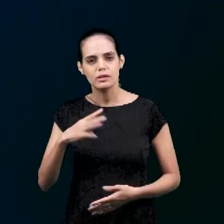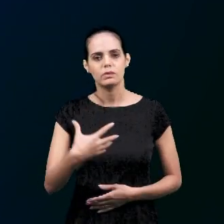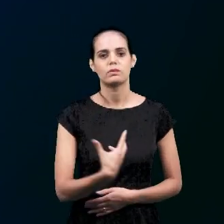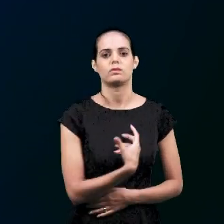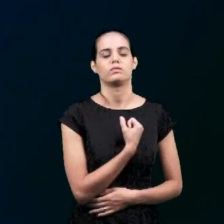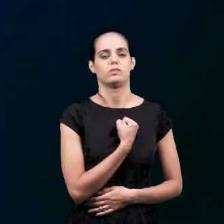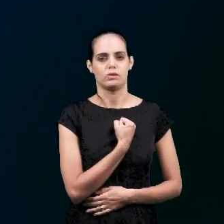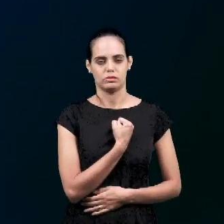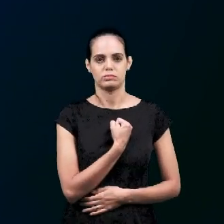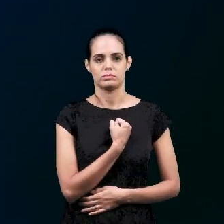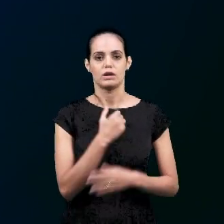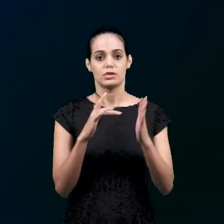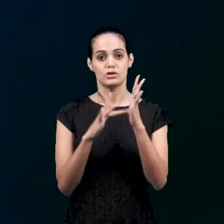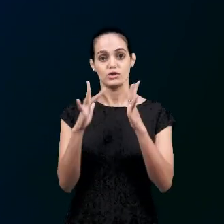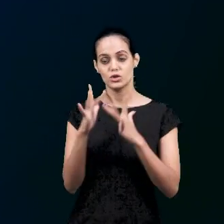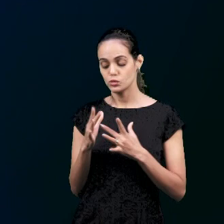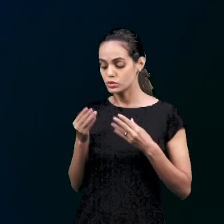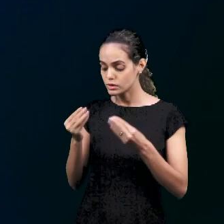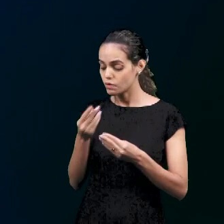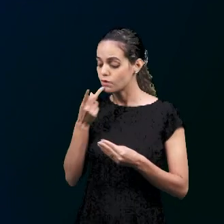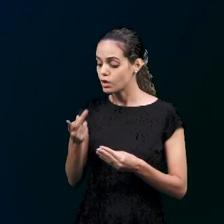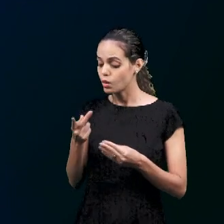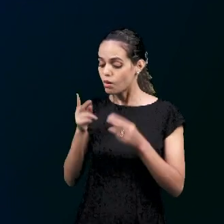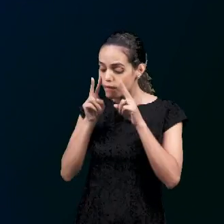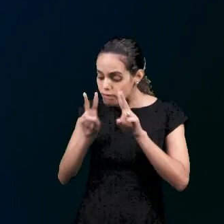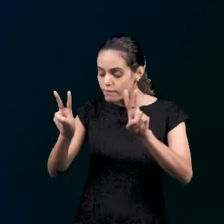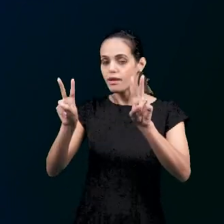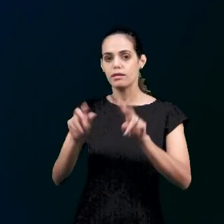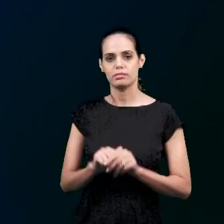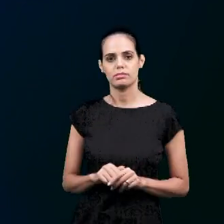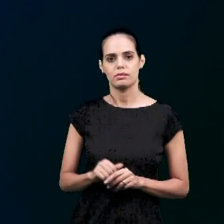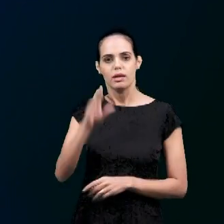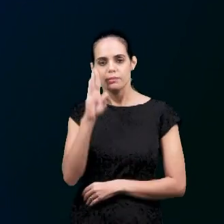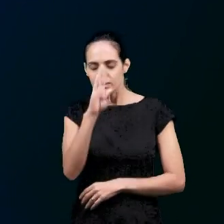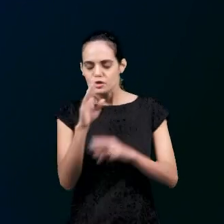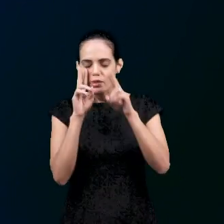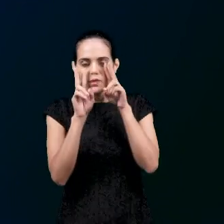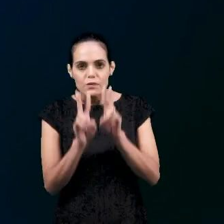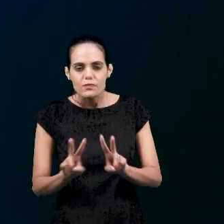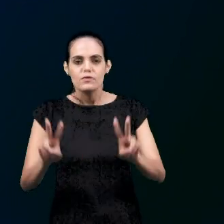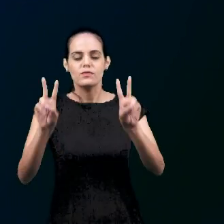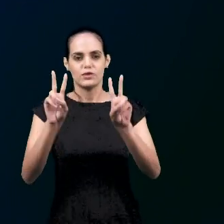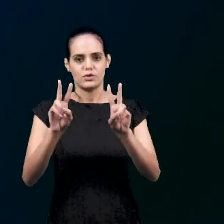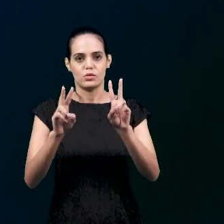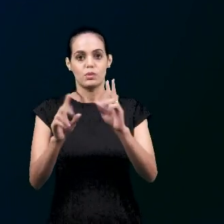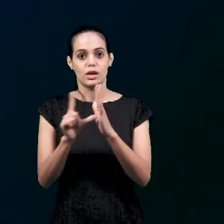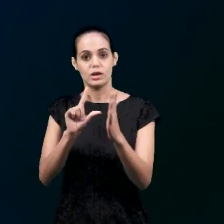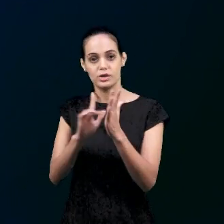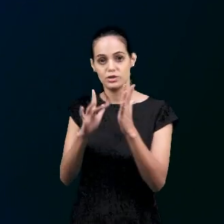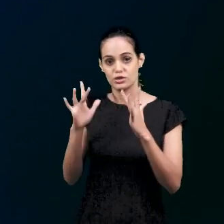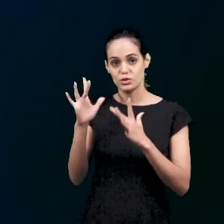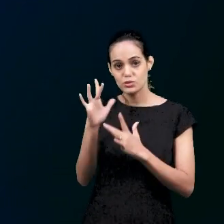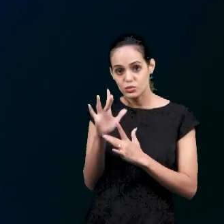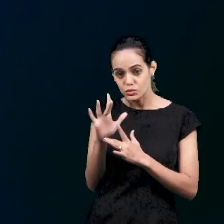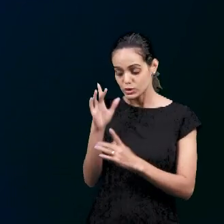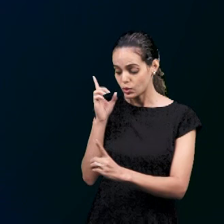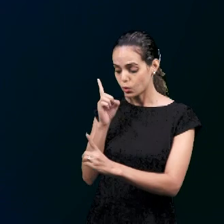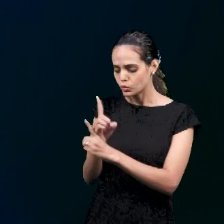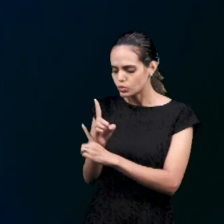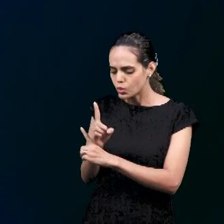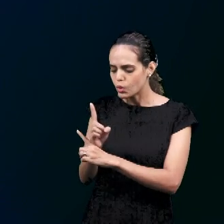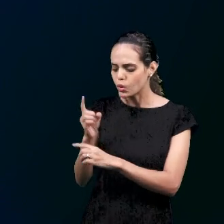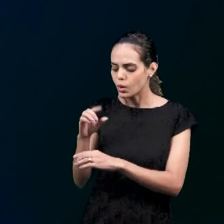Sa foi l'a sauvé. La foi qu'il avait, c'est que Jésus pouvait lui donner la vue. L'aveugle, il était au bord du